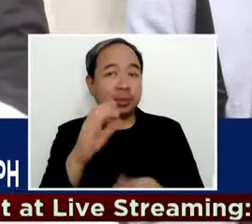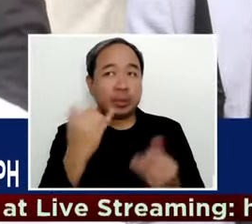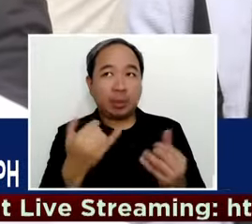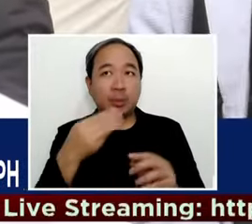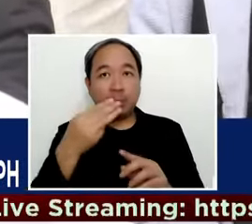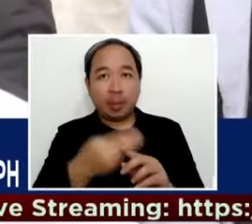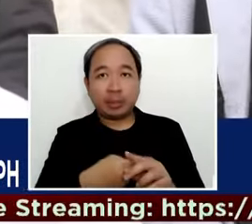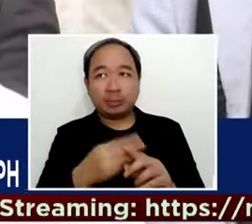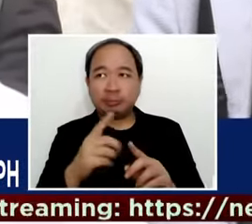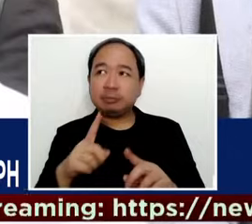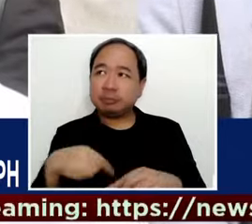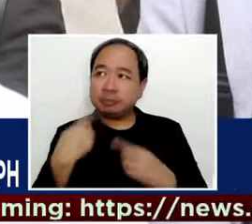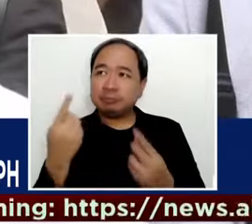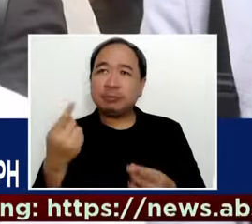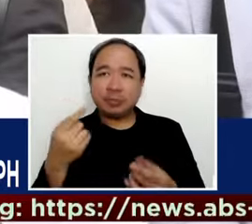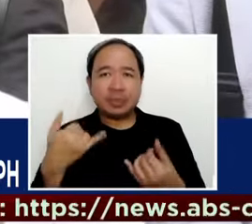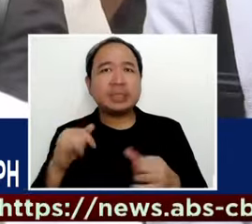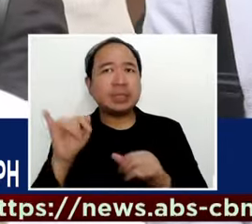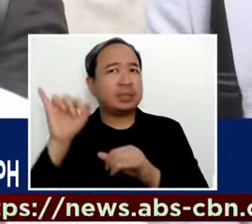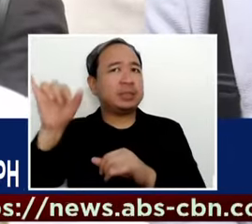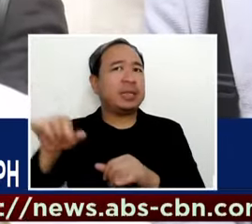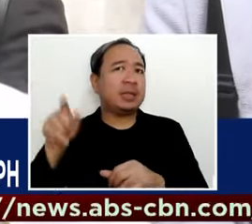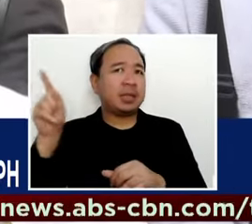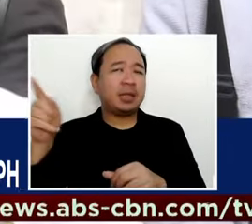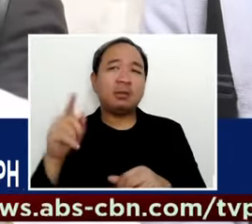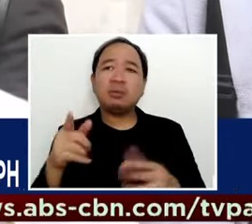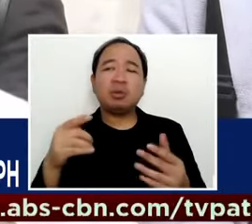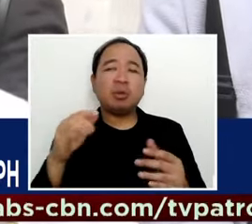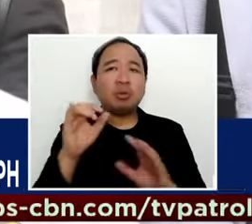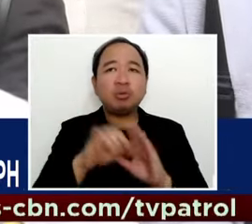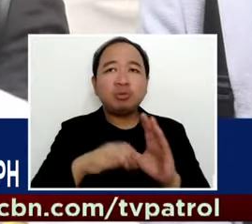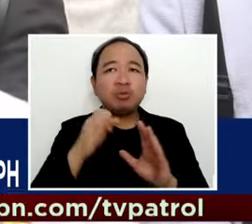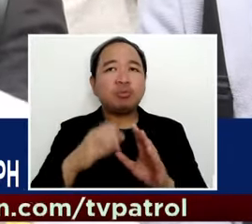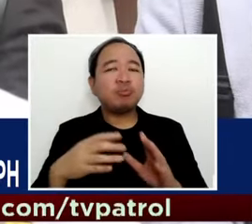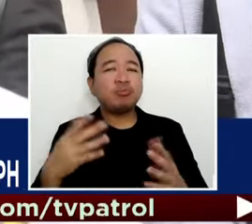hanggang ngayon naka-upload pa rin. Walang aksyon eh.